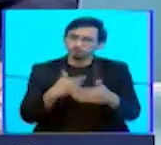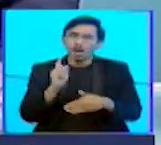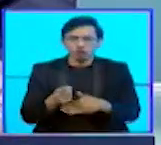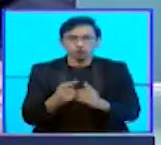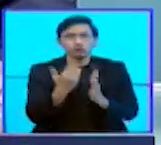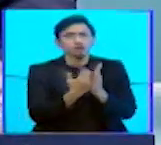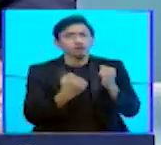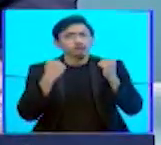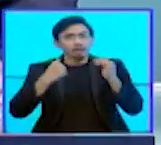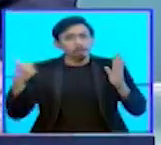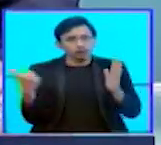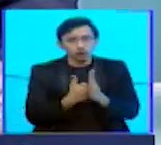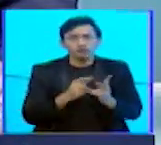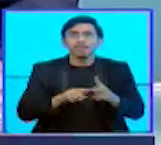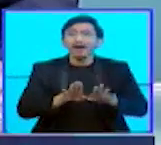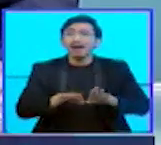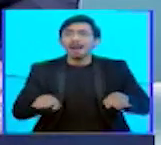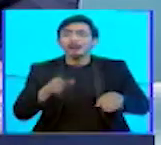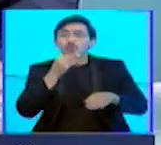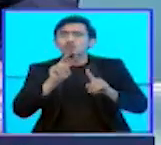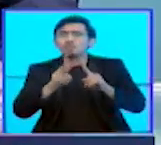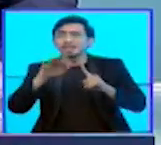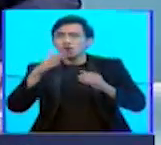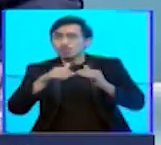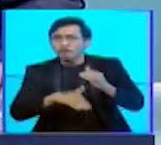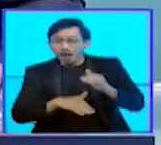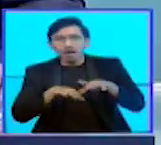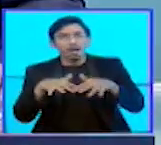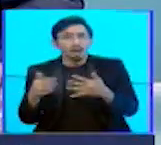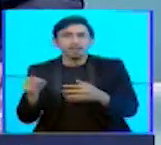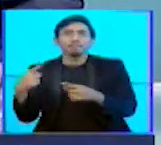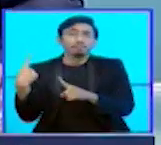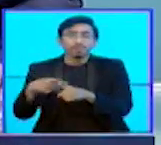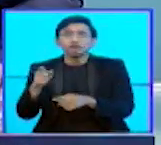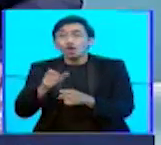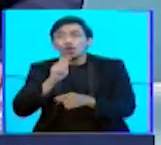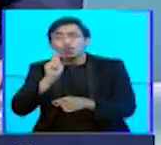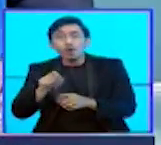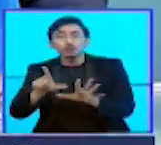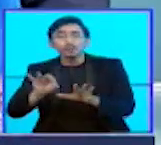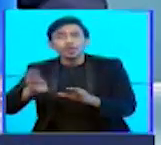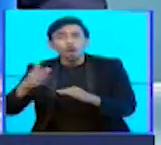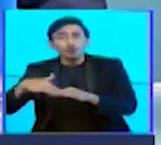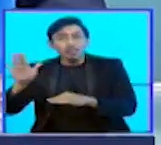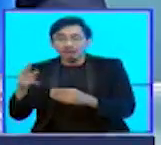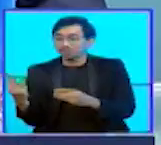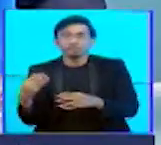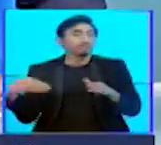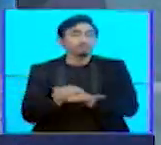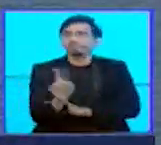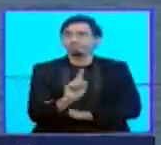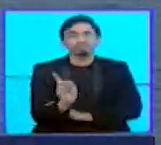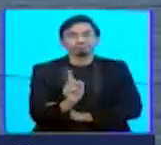penerapan protokol kesehatan dan anak-anak dibawah 12 tahun serta lansia diatas 70 tahun dilarang masuk